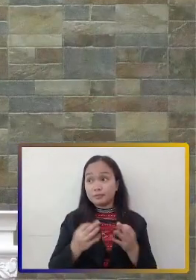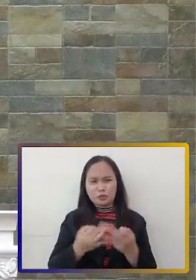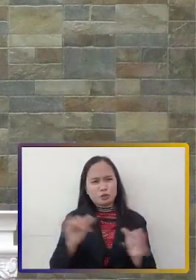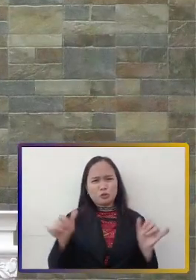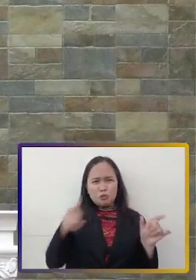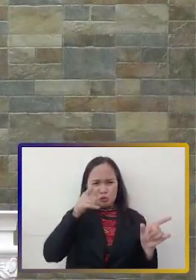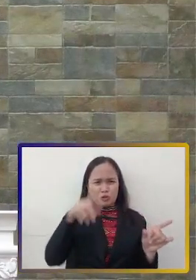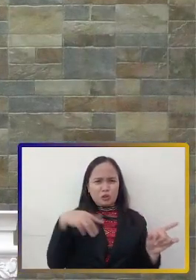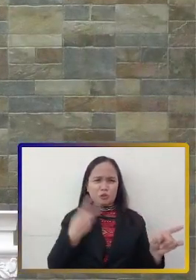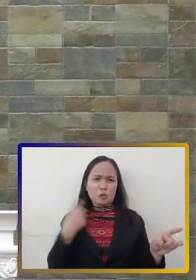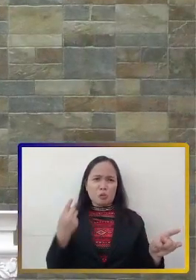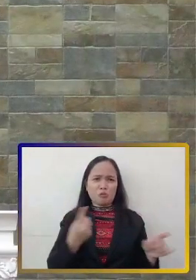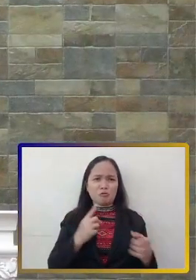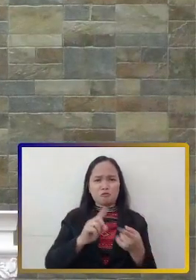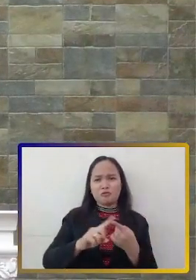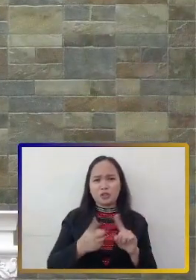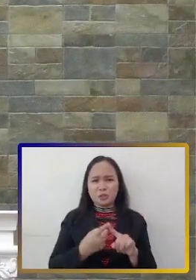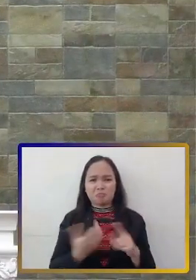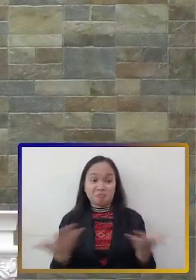magkakabarkada.